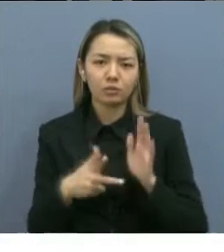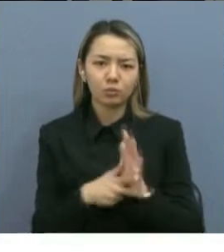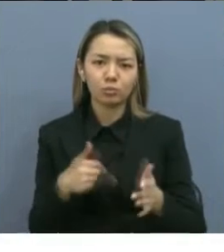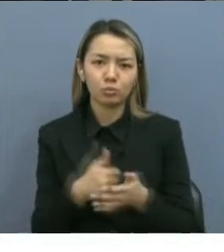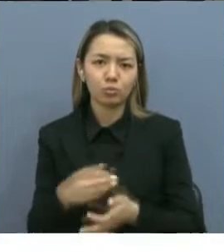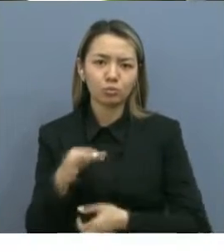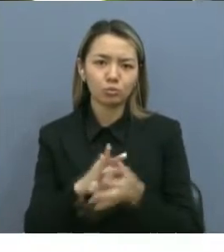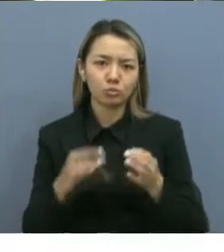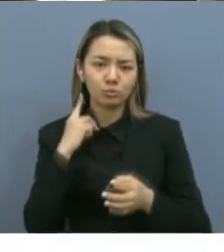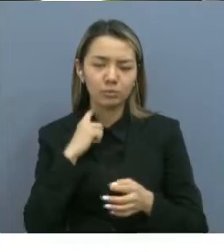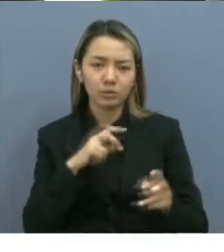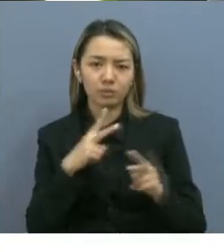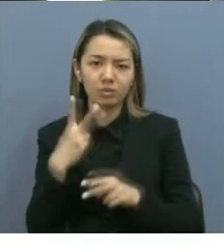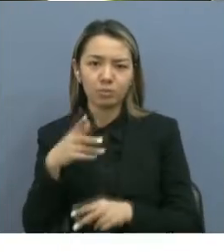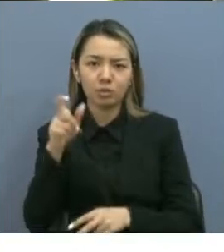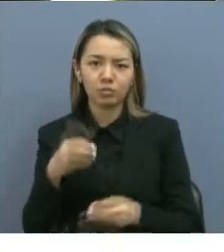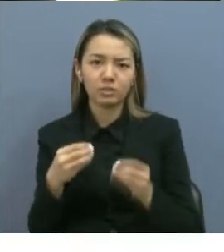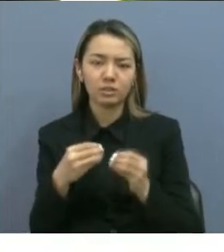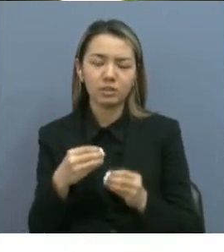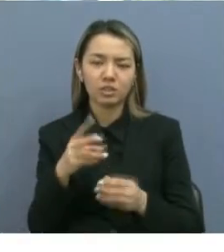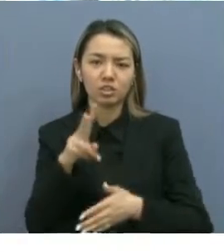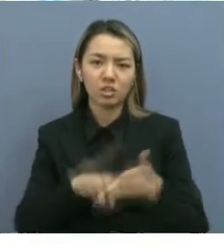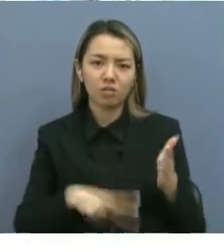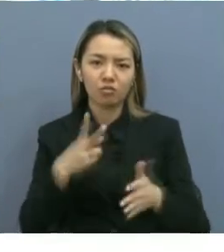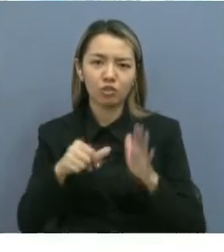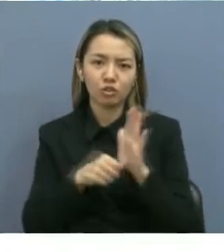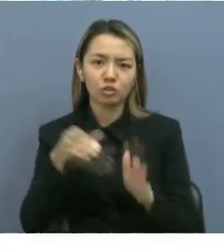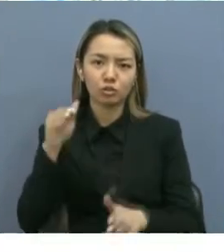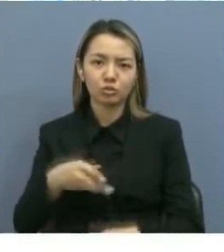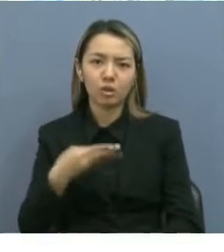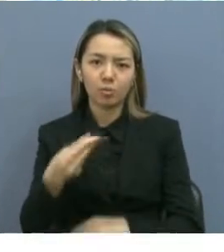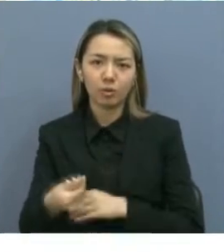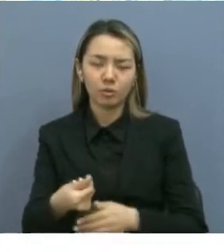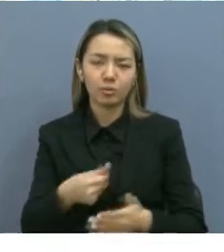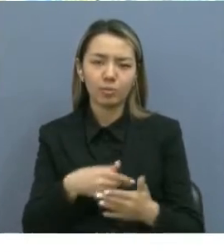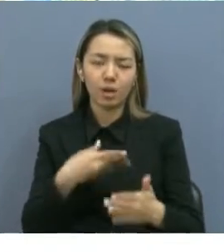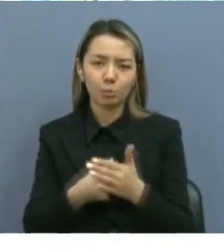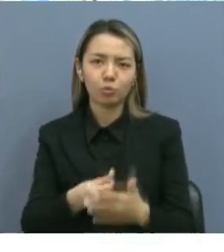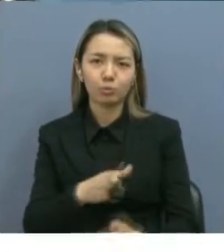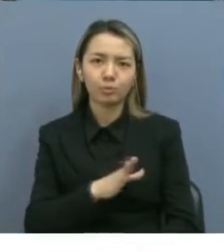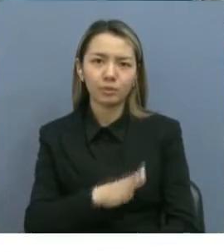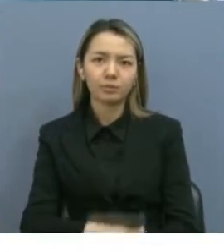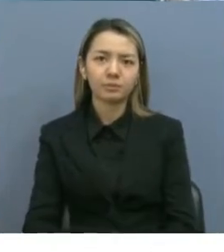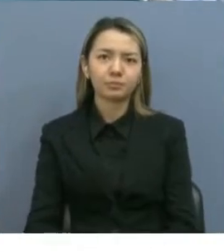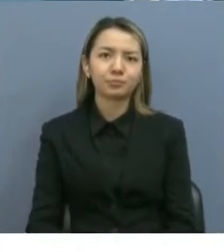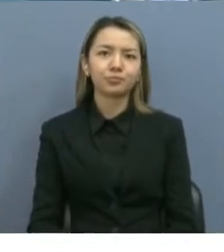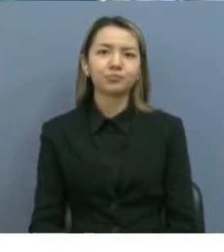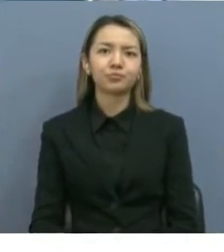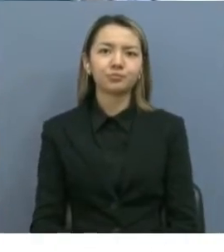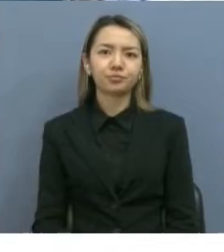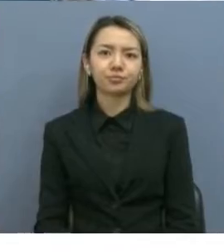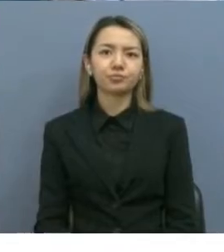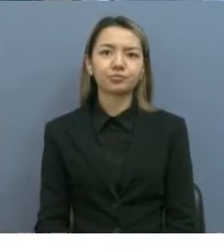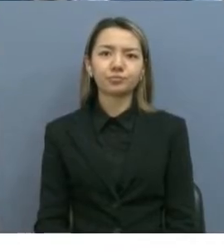дейін қамауға алынды. 25 азаматқа 10 айлық есептік көрсеткіш көлемінде айыппұл салынған. Ердігүл Дәдібасқызы, Дархан Сағын, Алмас Садуақасов, Көкше